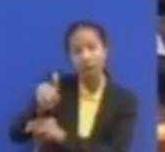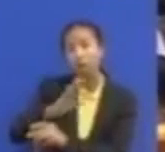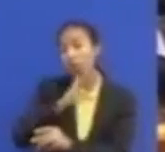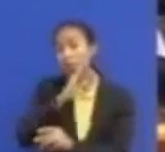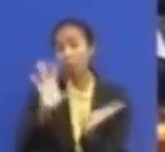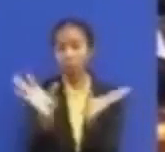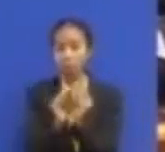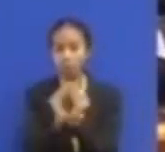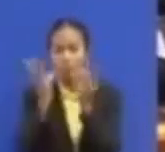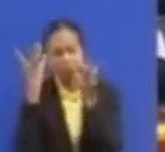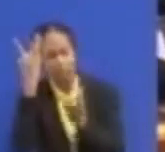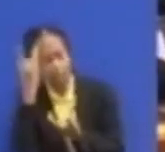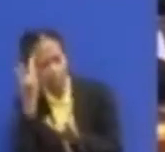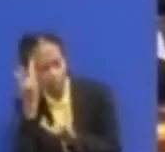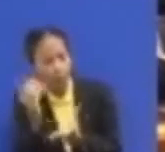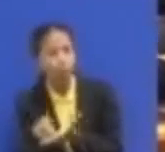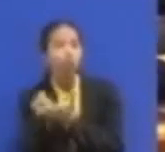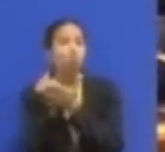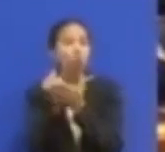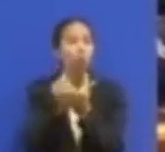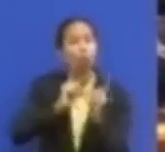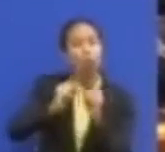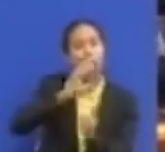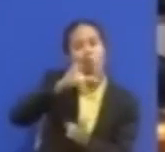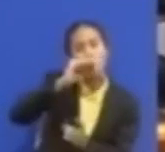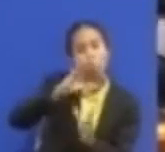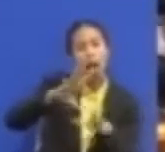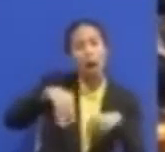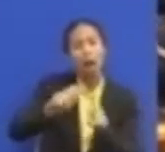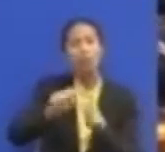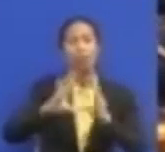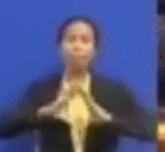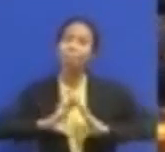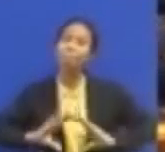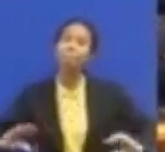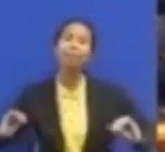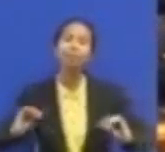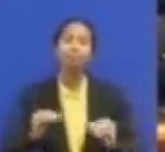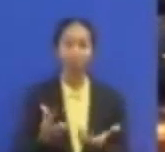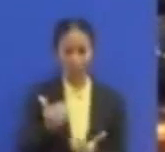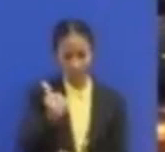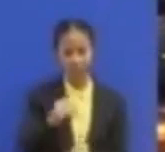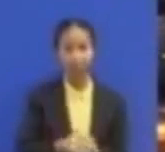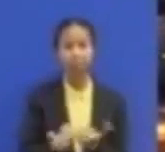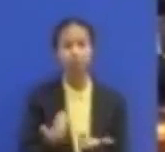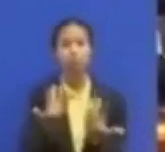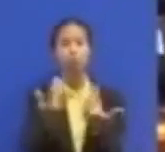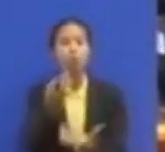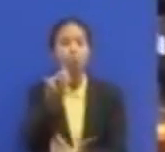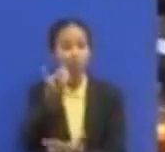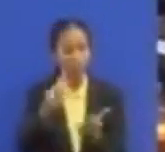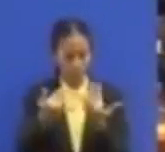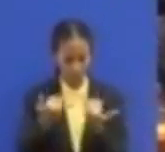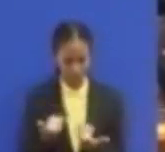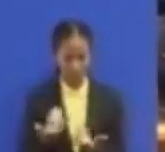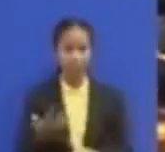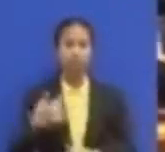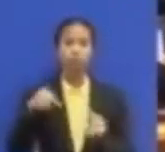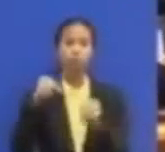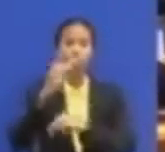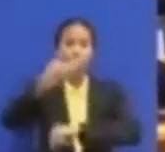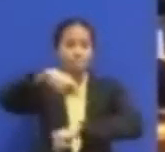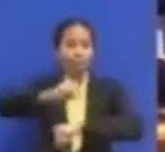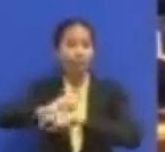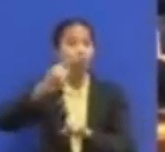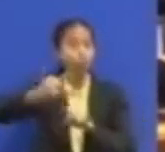ำให้ผ่อนคลายลงได้ด้วยลีลาของคนที่ชื่อว่าชัยชิดชอบอีกสักครู่เดียว ค่ะวันนี้กลับมาทำหน้าที่เป็นประธานชั่วคราวในการประชุมสภา